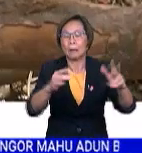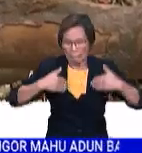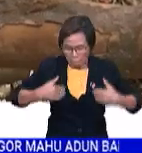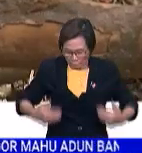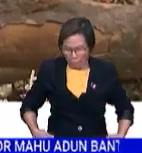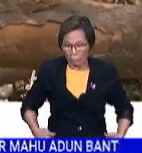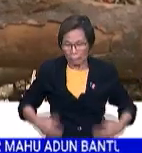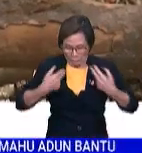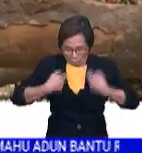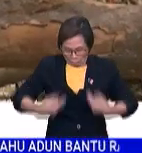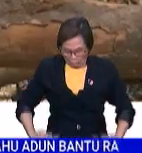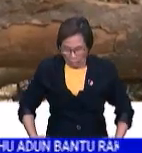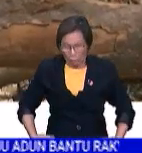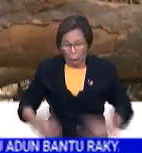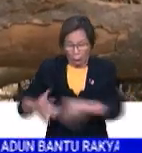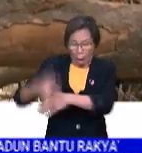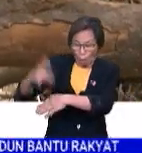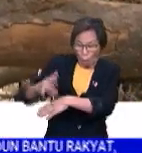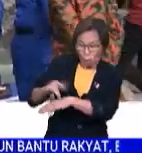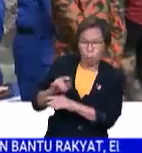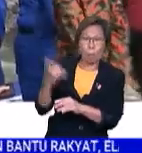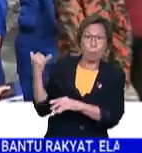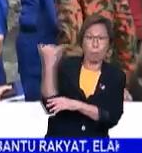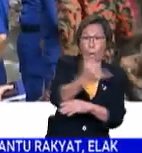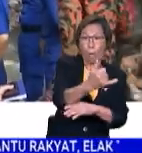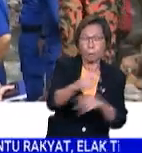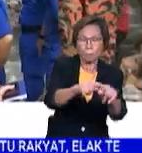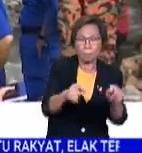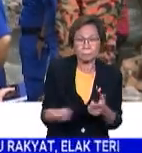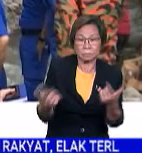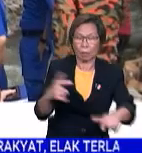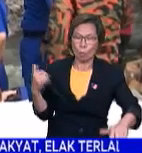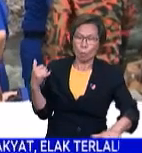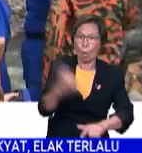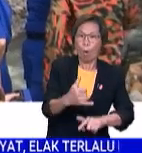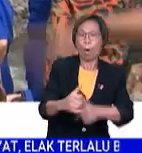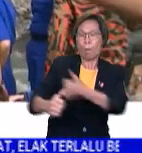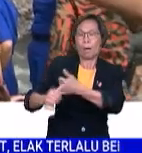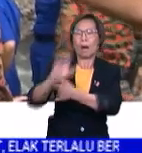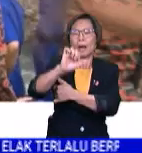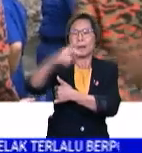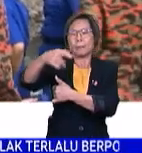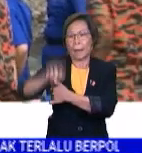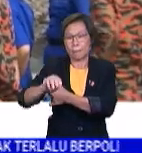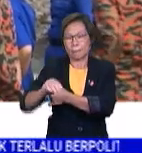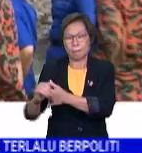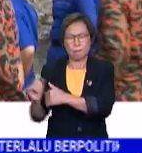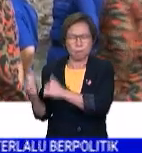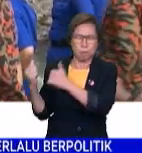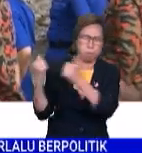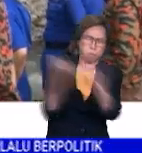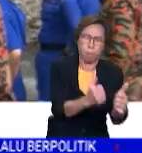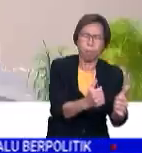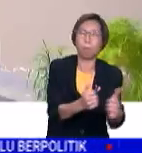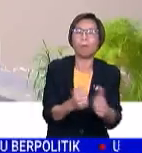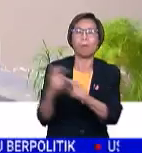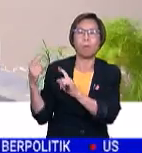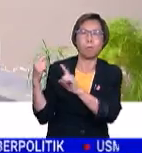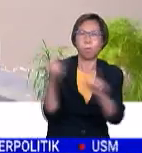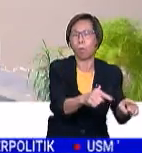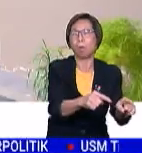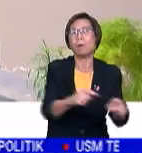badan Birinform yang paling awal bergerak ke lokasi kejadian, Angkatan Pertahanan Awam APM Kedah.